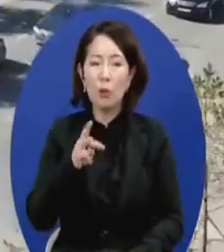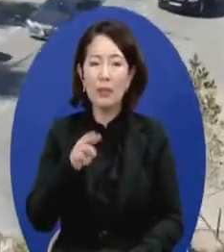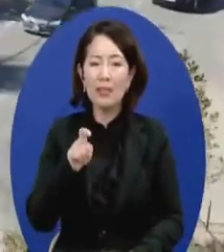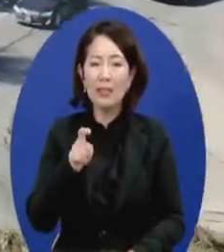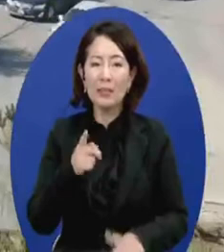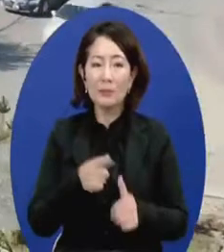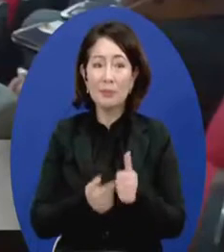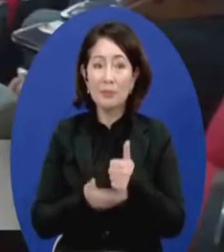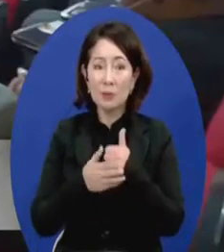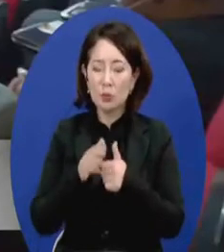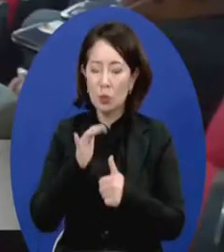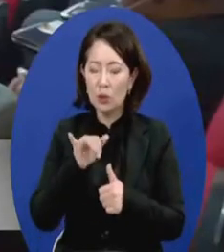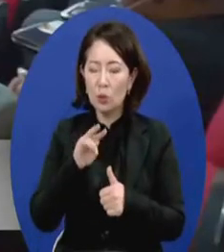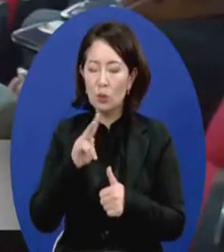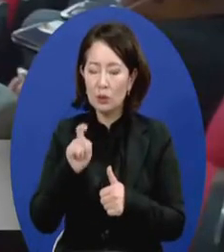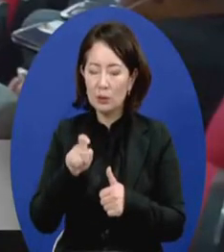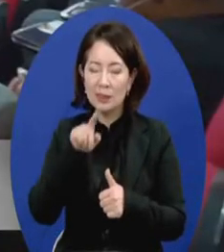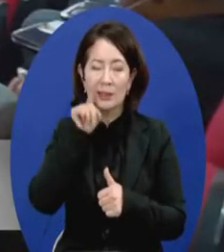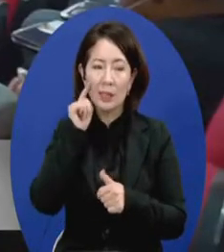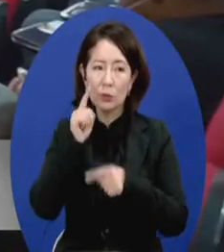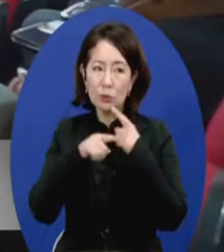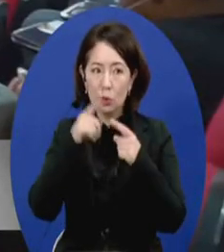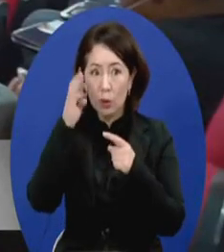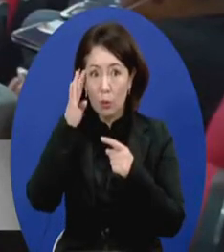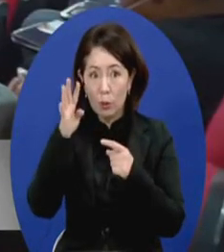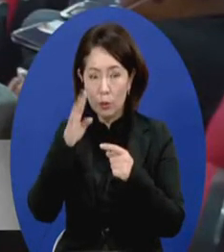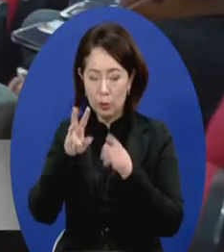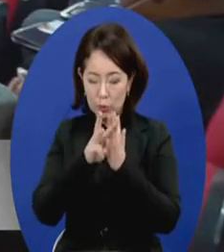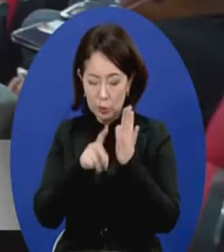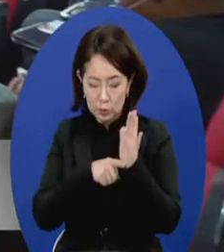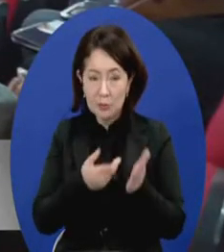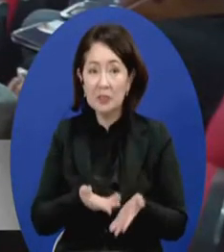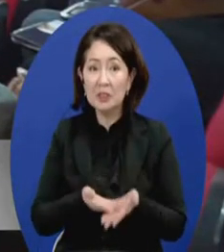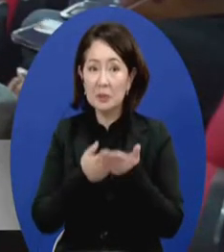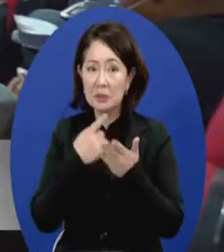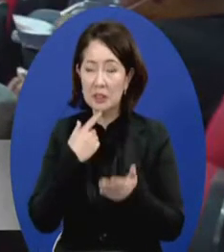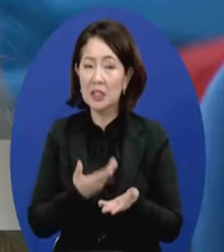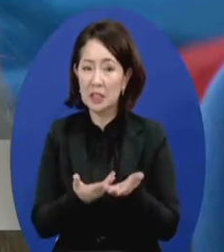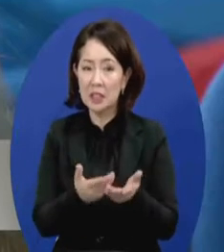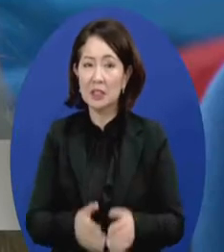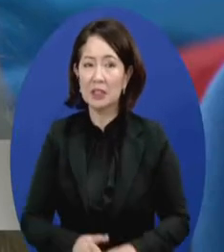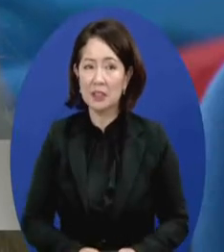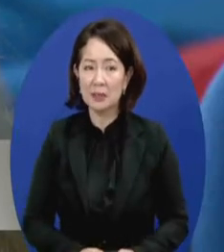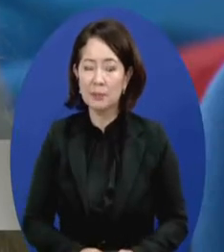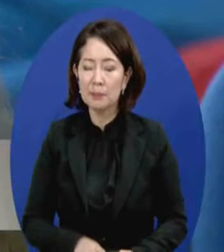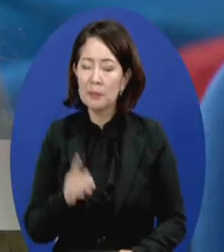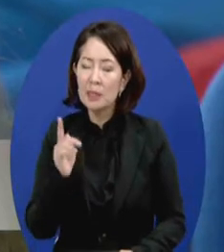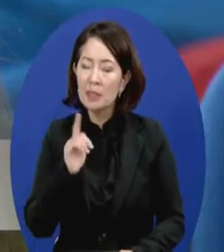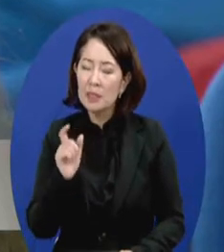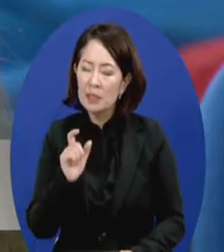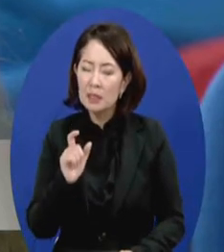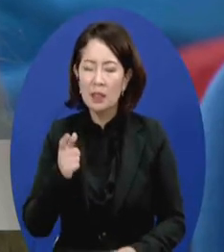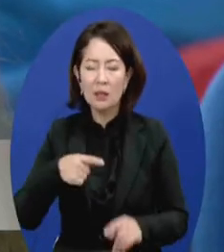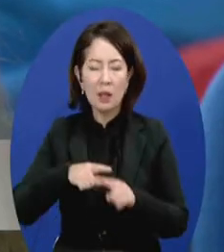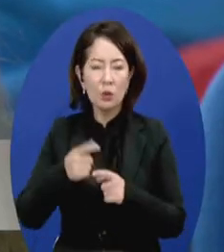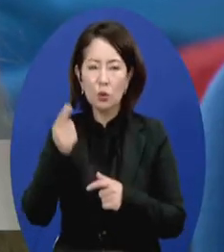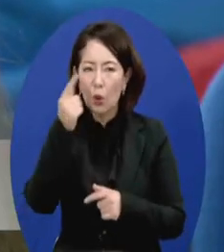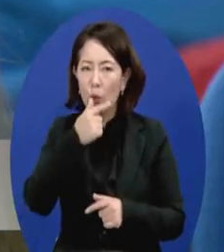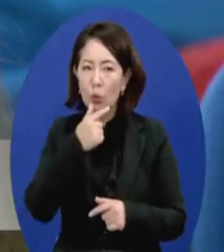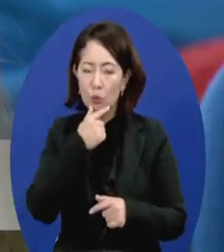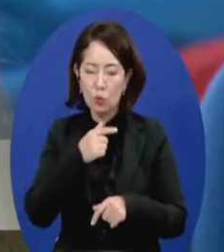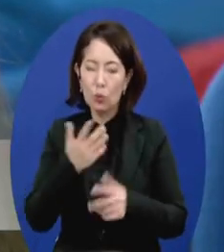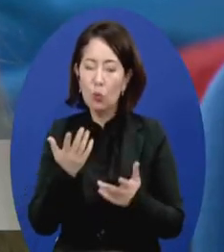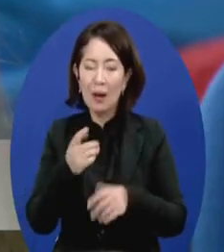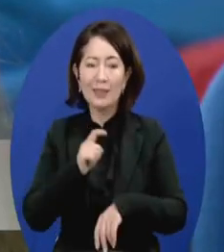дэвшигч Ухнаагийн хүрэл сүхийн залуусын талаар явуулах бодлого мөрийн хөтөлбөрийг дэмжиж байгаагаа илэрхийллээ. Хизээч эргэж олддоггүй зүйл бол